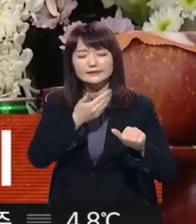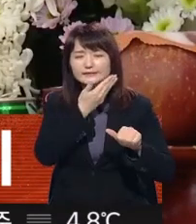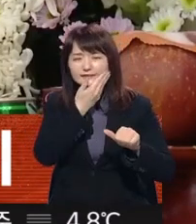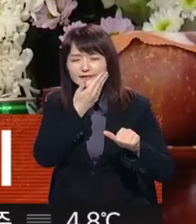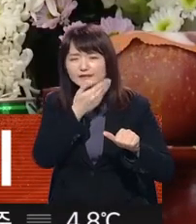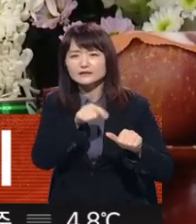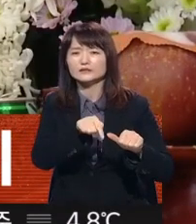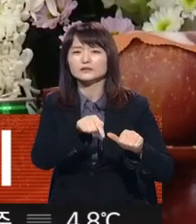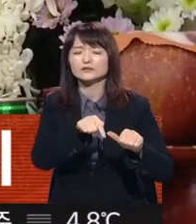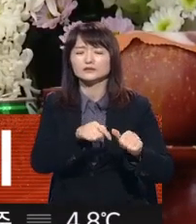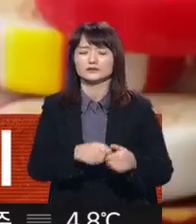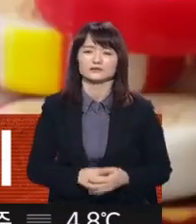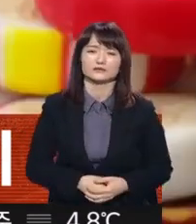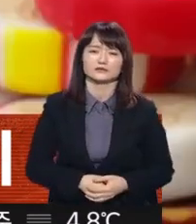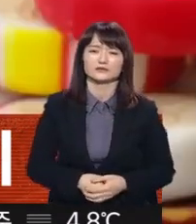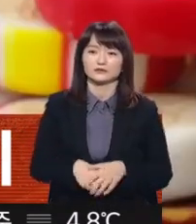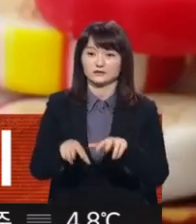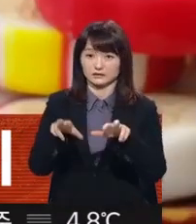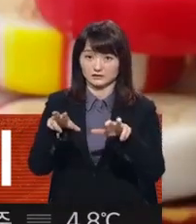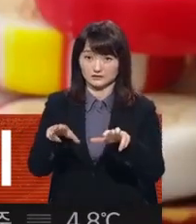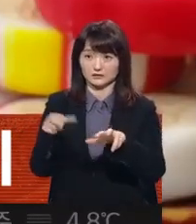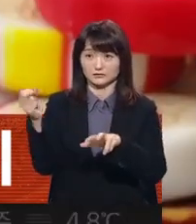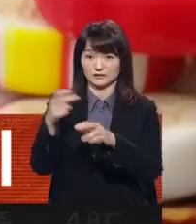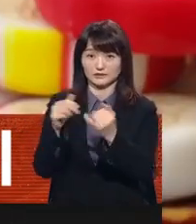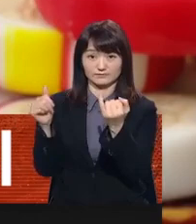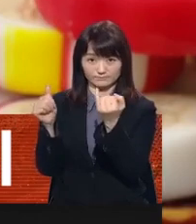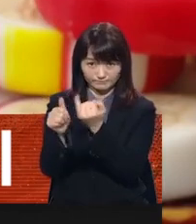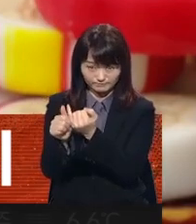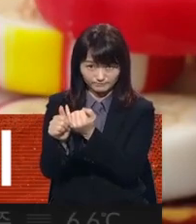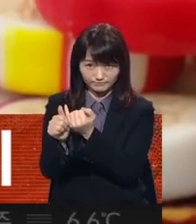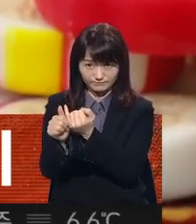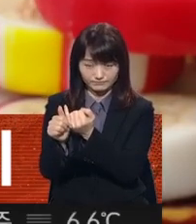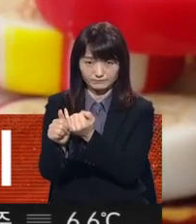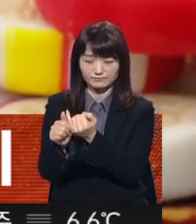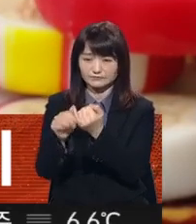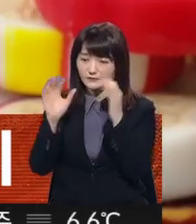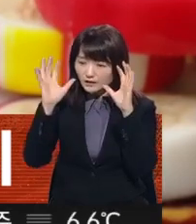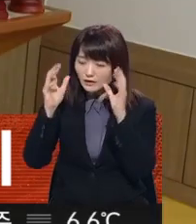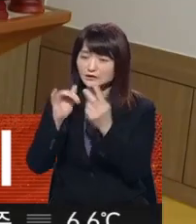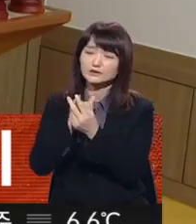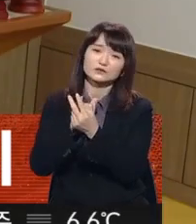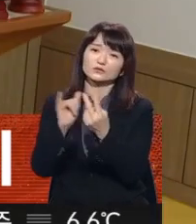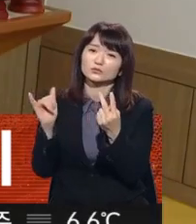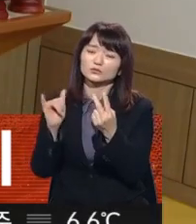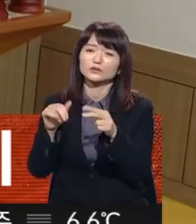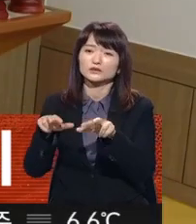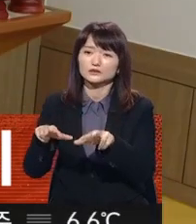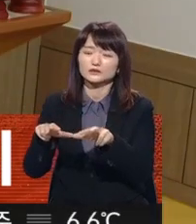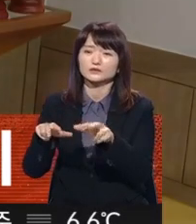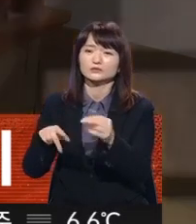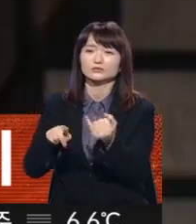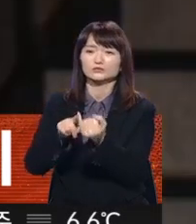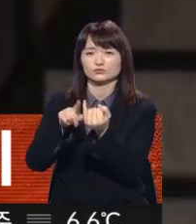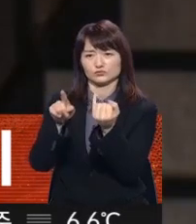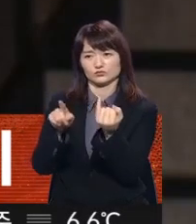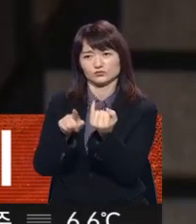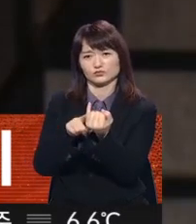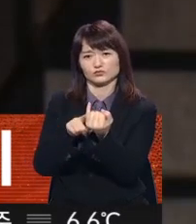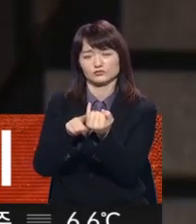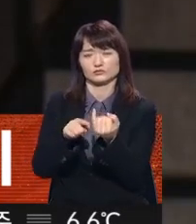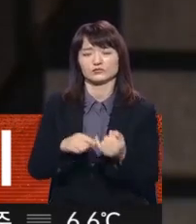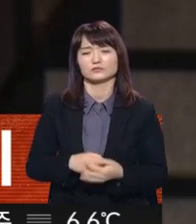있습니다만 그때는 그때고 지금은 다시 재혼을 해가지고 지금 아이도 두 명이고 또 한 명 지금 그 임신을 한 그런 상태이기 때문에 무게